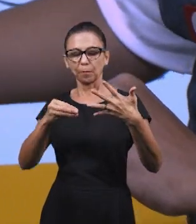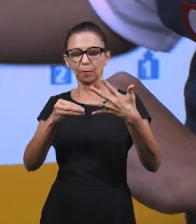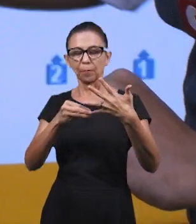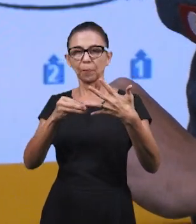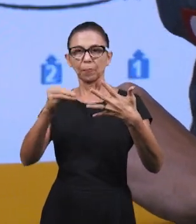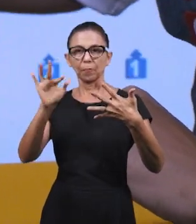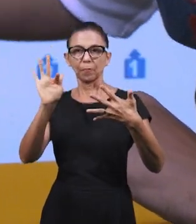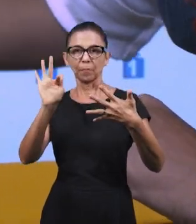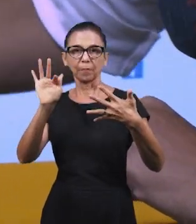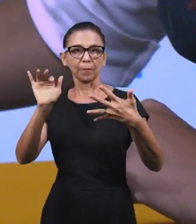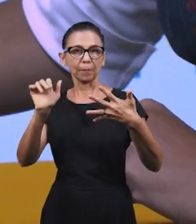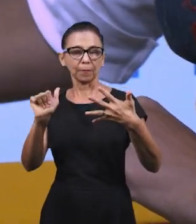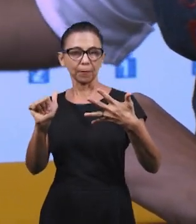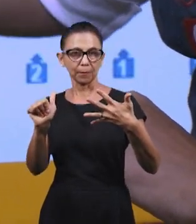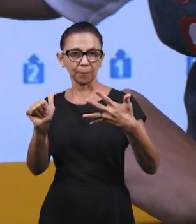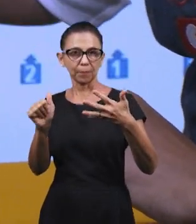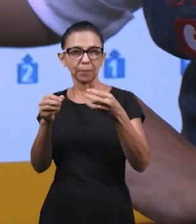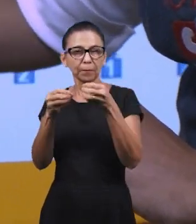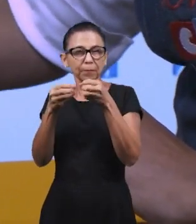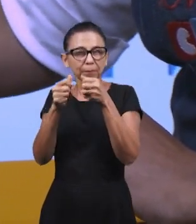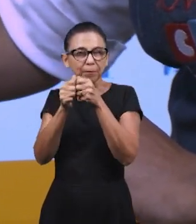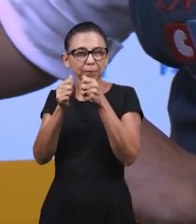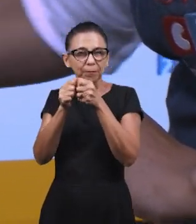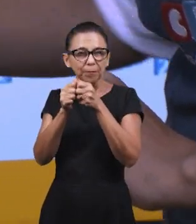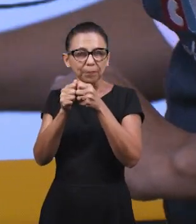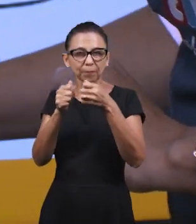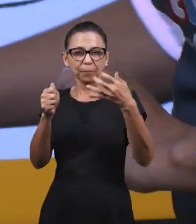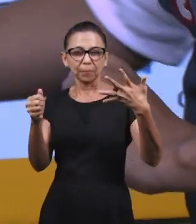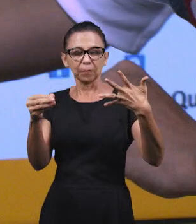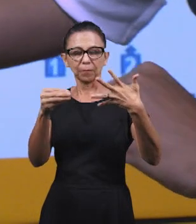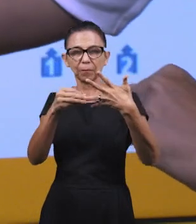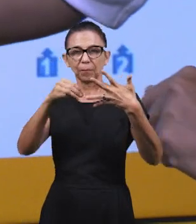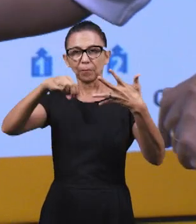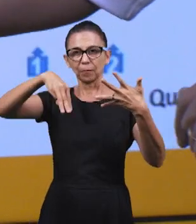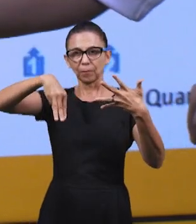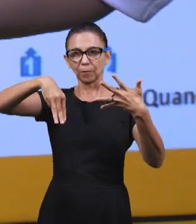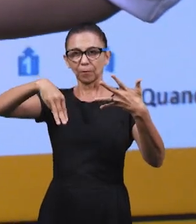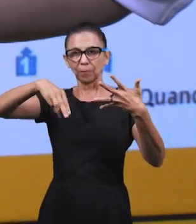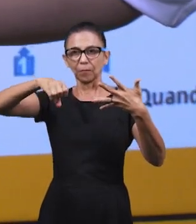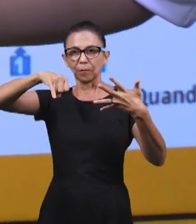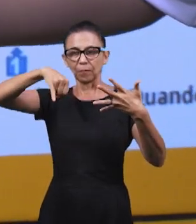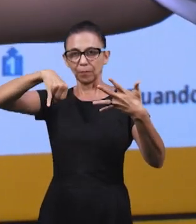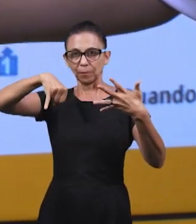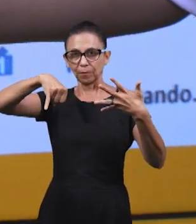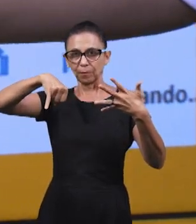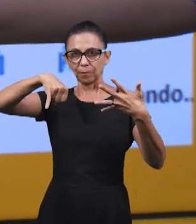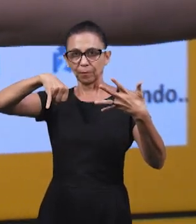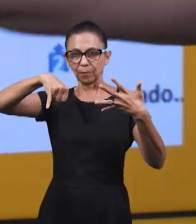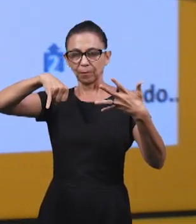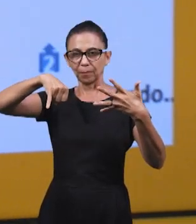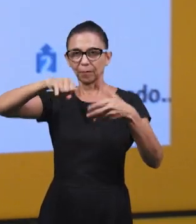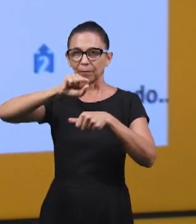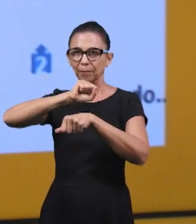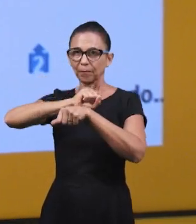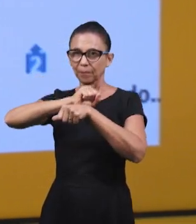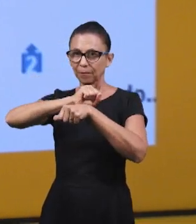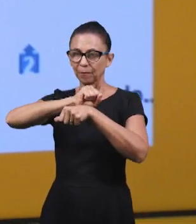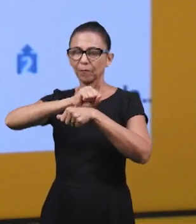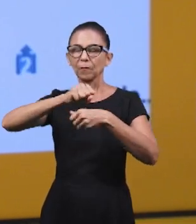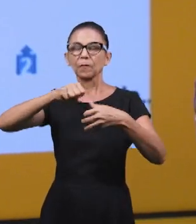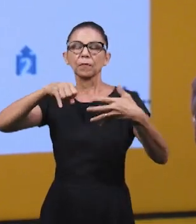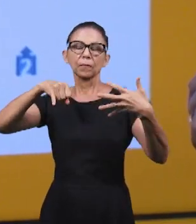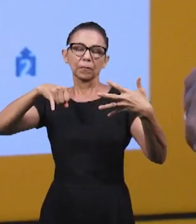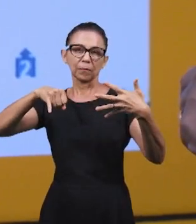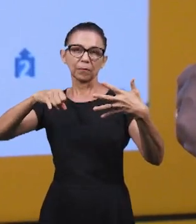avec la note Fa, A qui va être joué ensemble avec la note Mi, et après, on va retenir